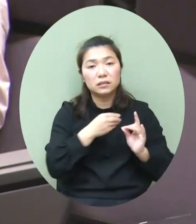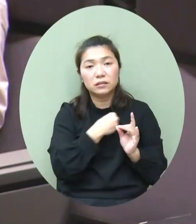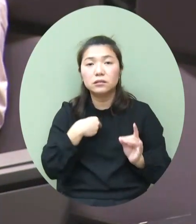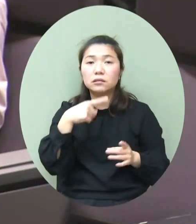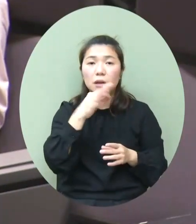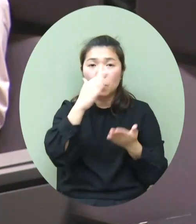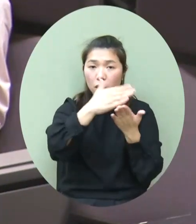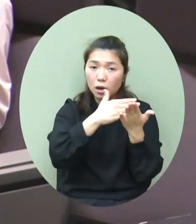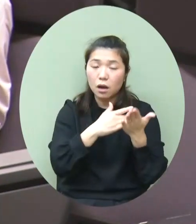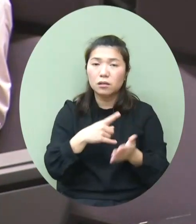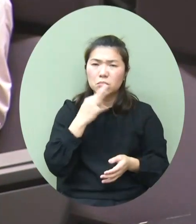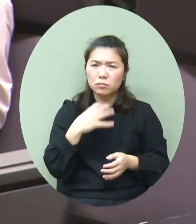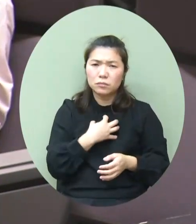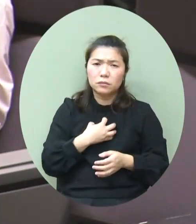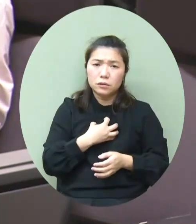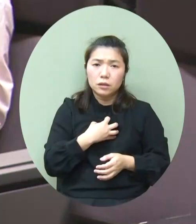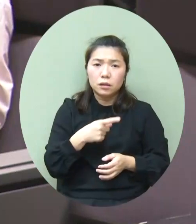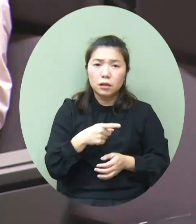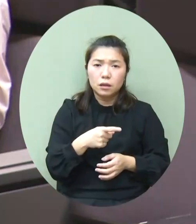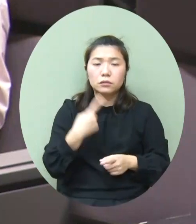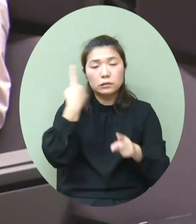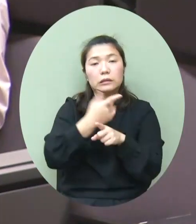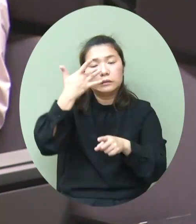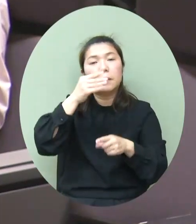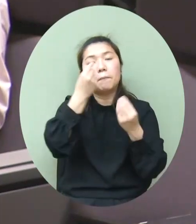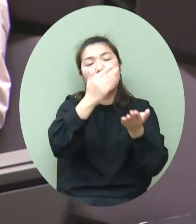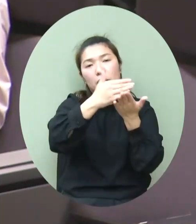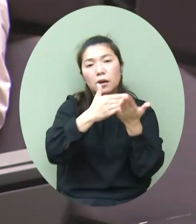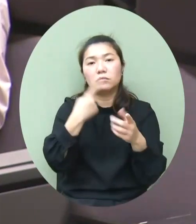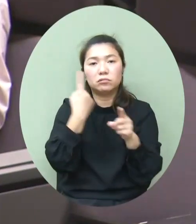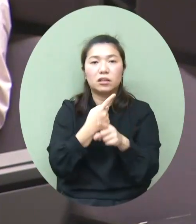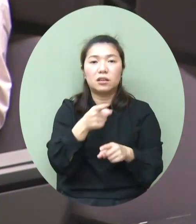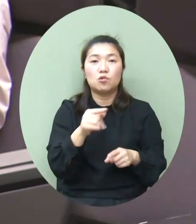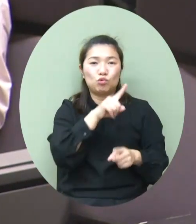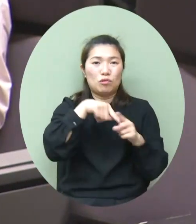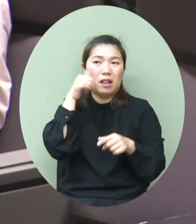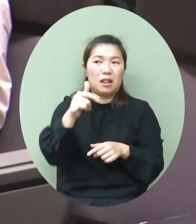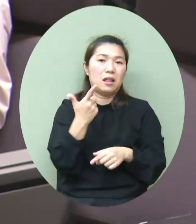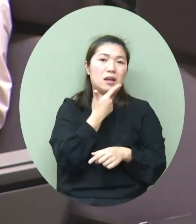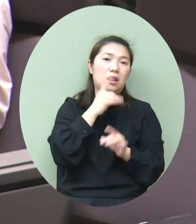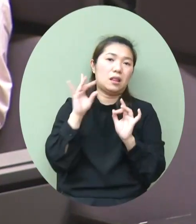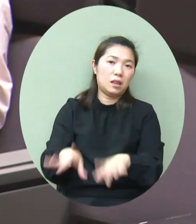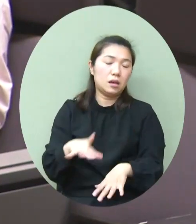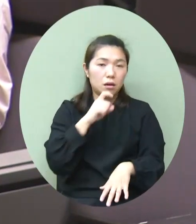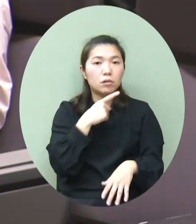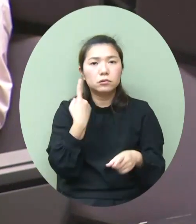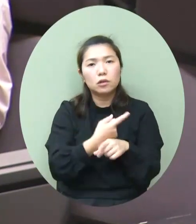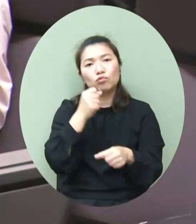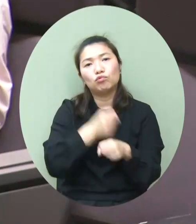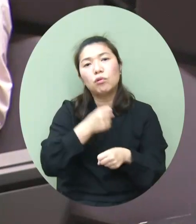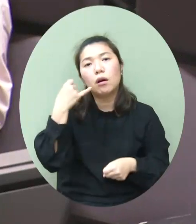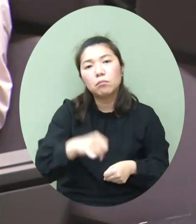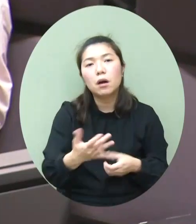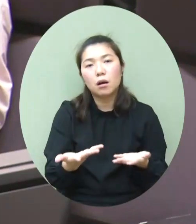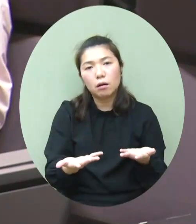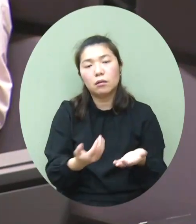的院舍接种疫苗的，会有指引吗？让他们不用担心，因为有最新的指